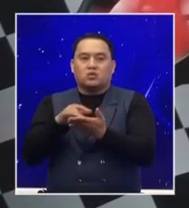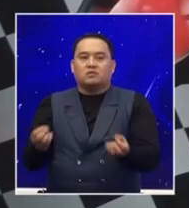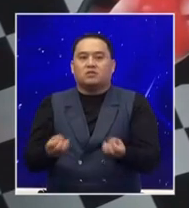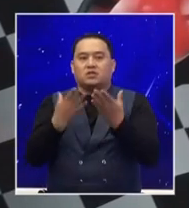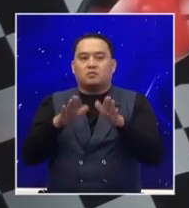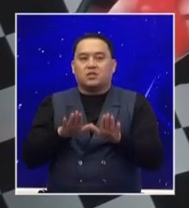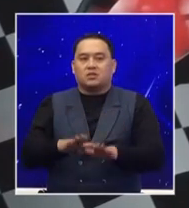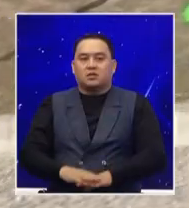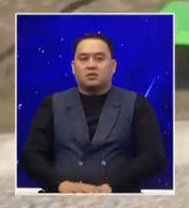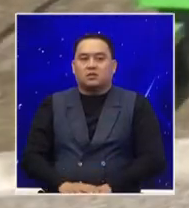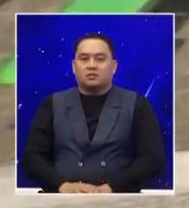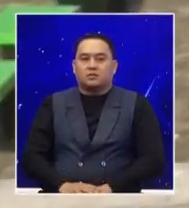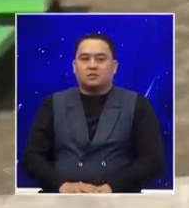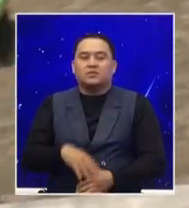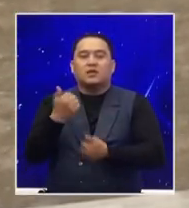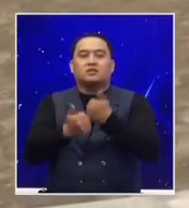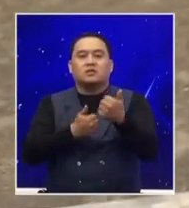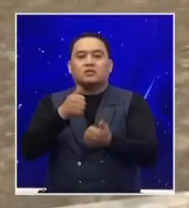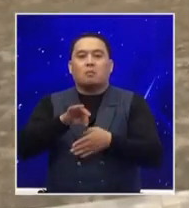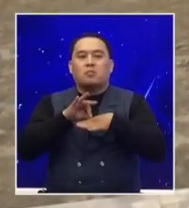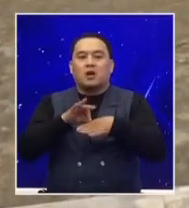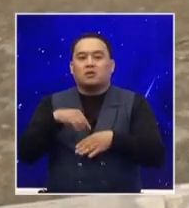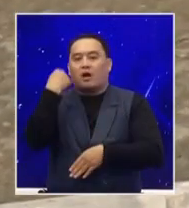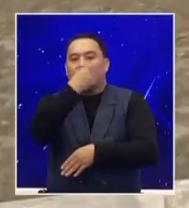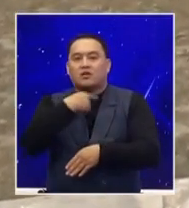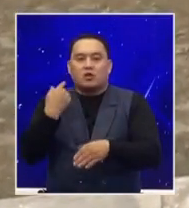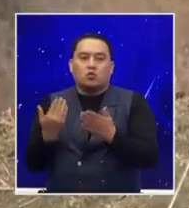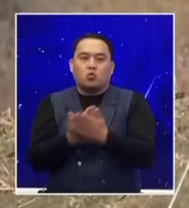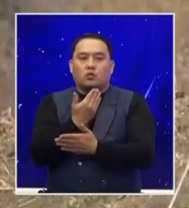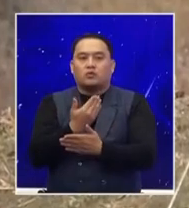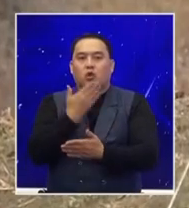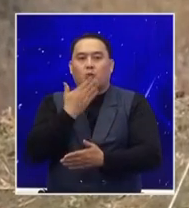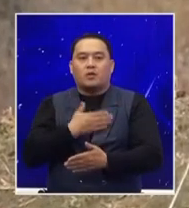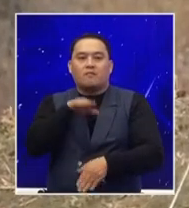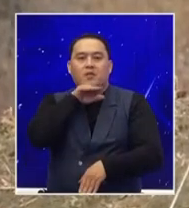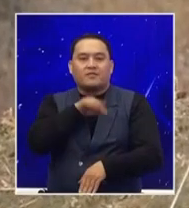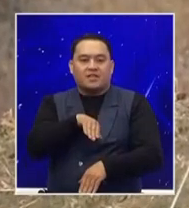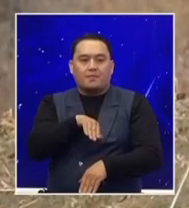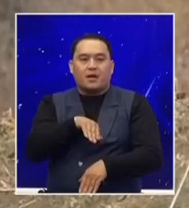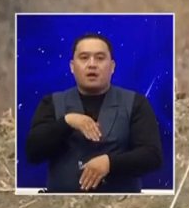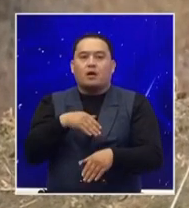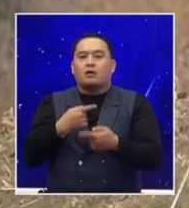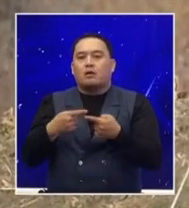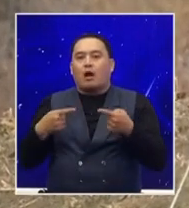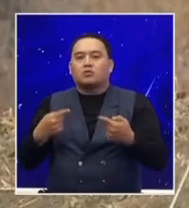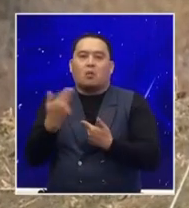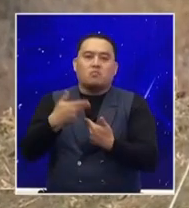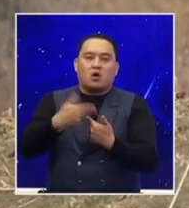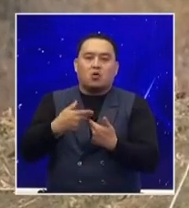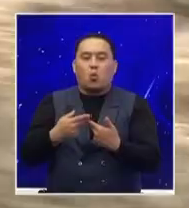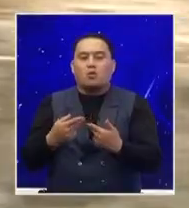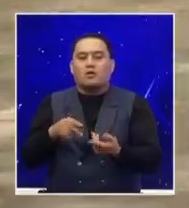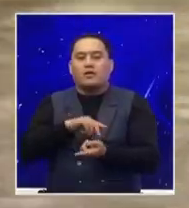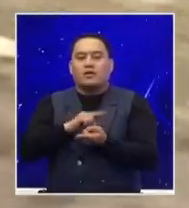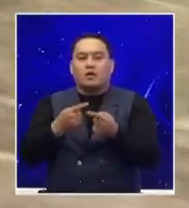в Алматинской области. Состязания прошли отдельно среди новичков, любителей и профессионалов. Трасса полна различных препятствий и крутых